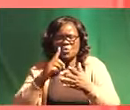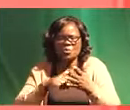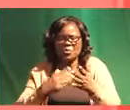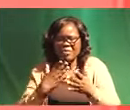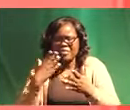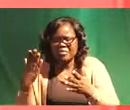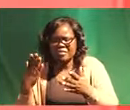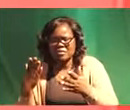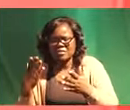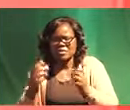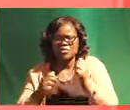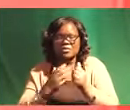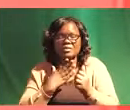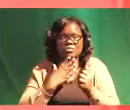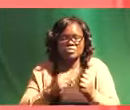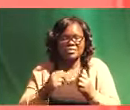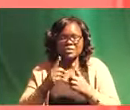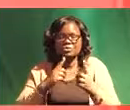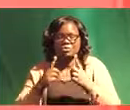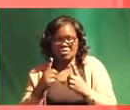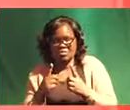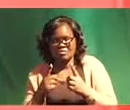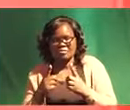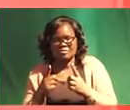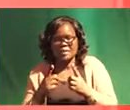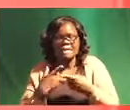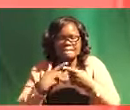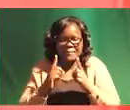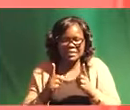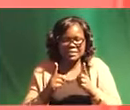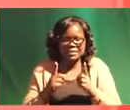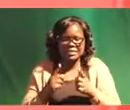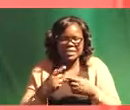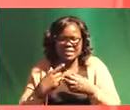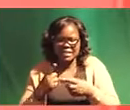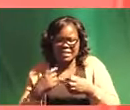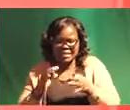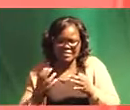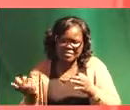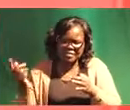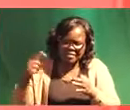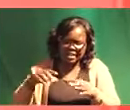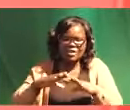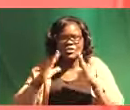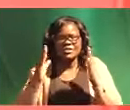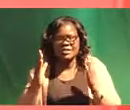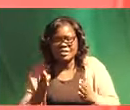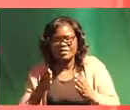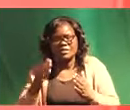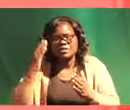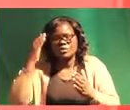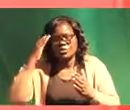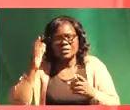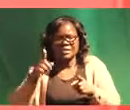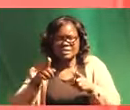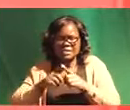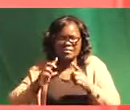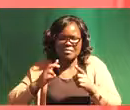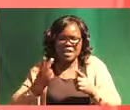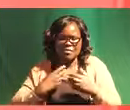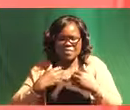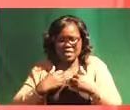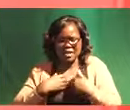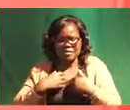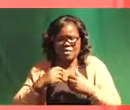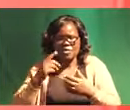mambo yote wanataka tuzungumze. Lakini wakileta yao kwa meza, wajue hata sisi tuna